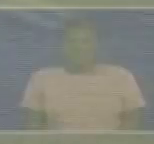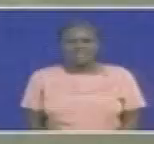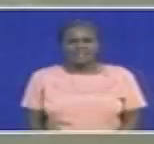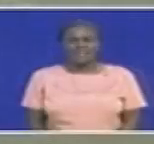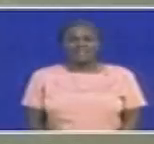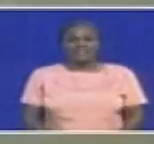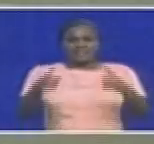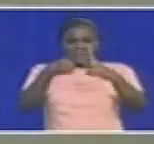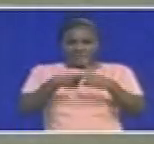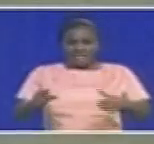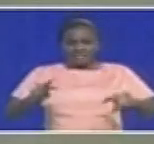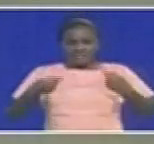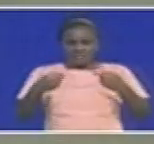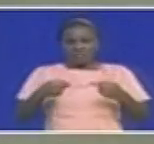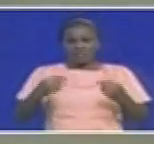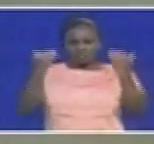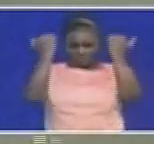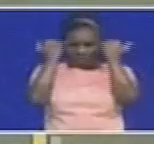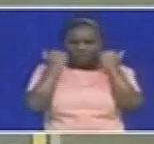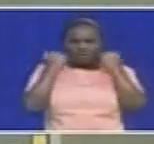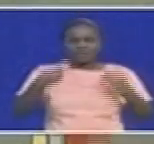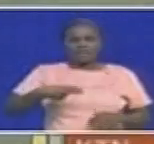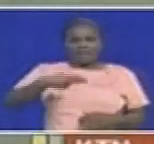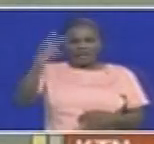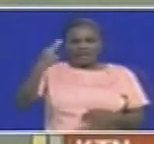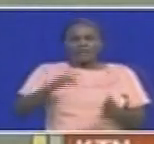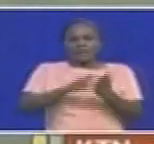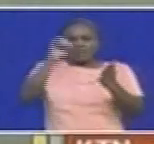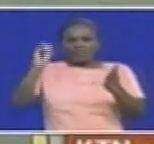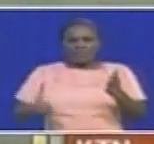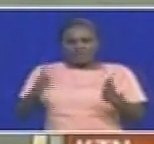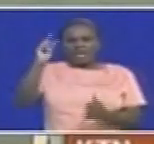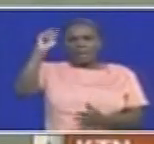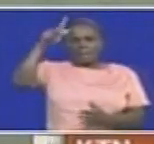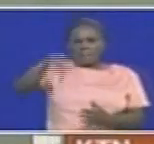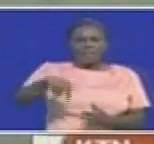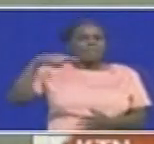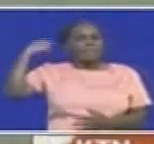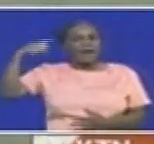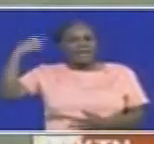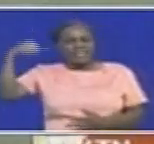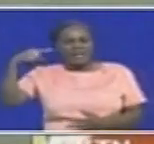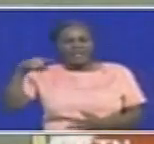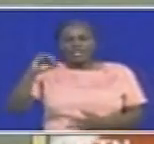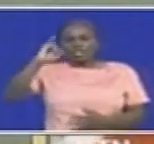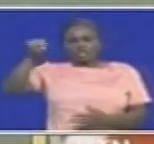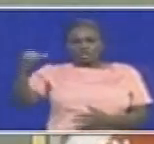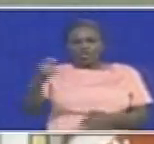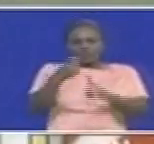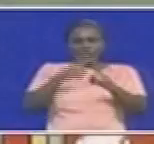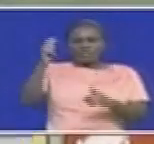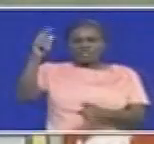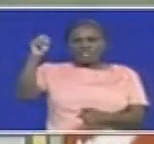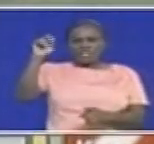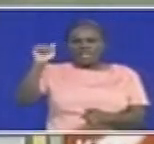Naam, tunaanza taarifa zetu ambapo mahakama rufaa hii leo imemvua mbunge wa Madhare madaraka. George Wanjohi wa chama cha TNA